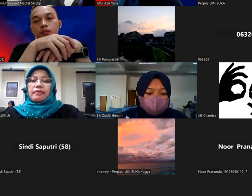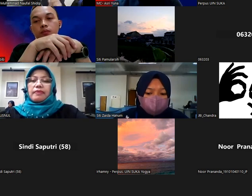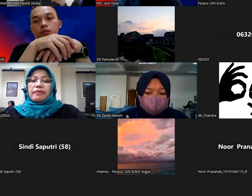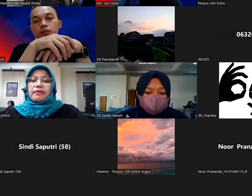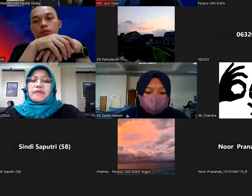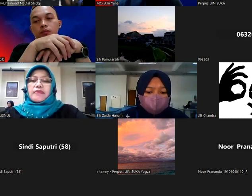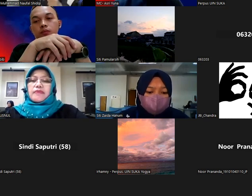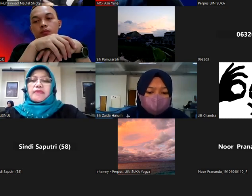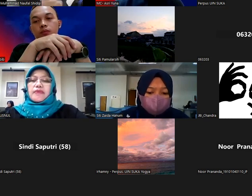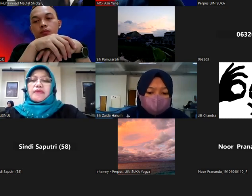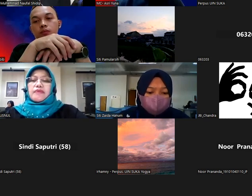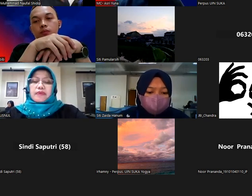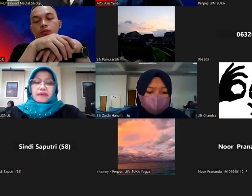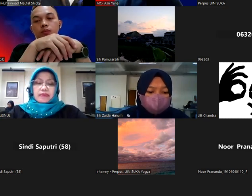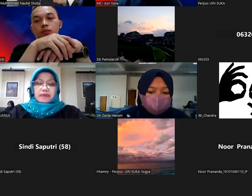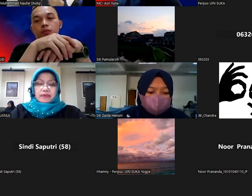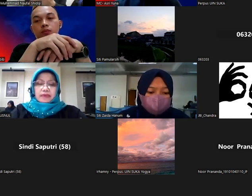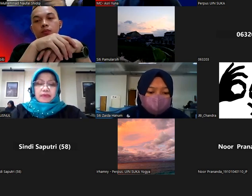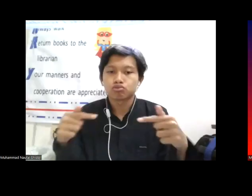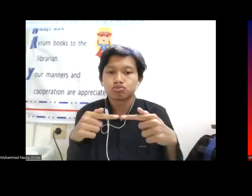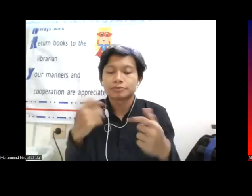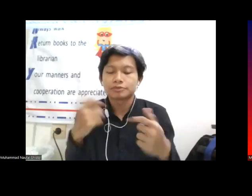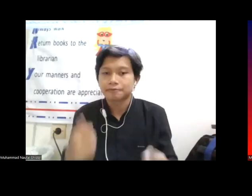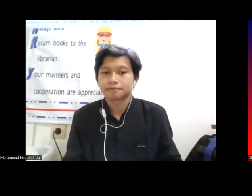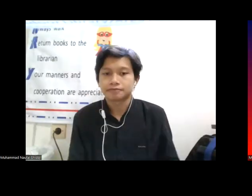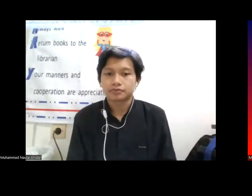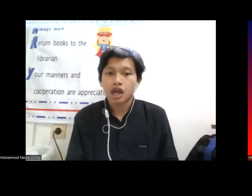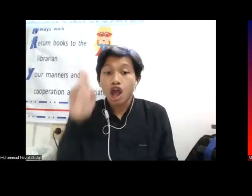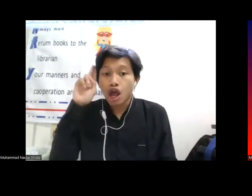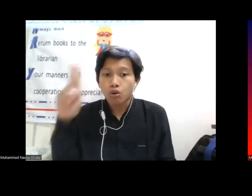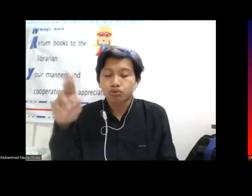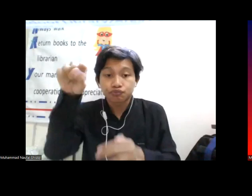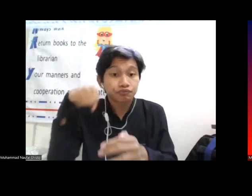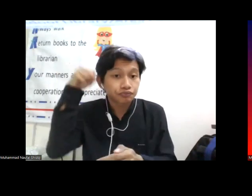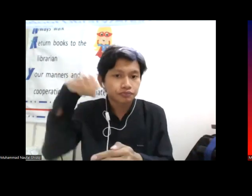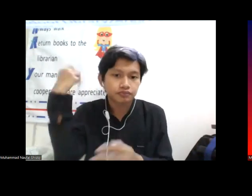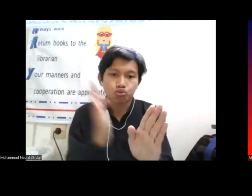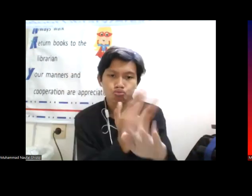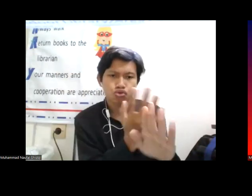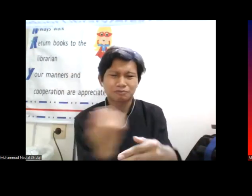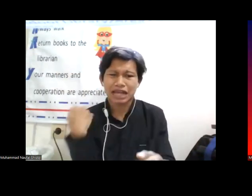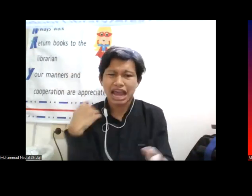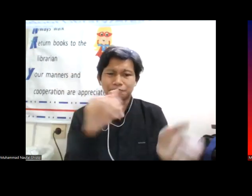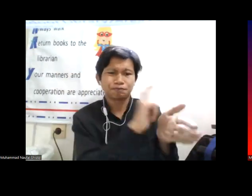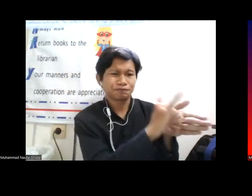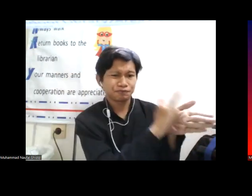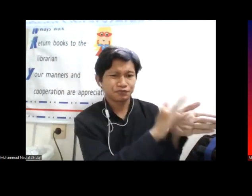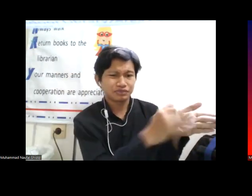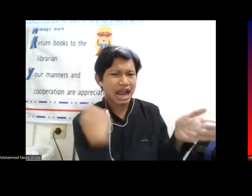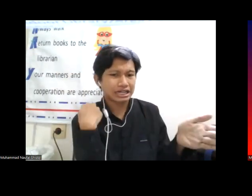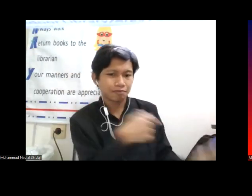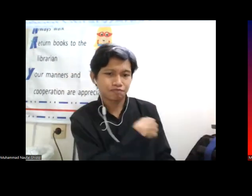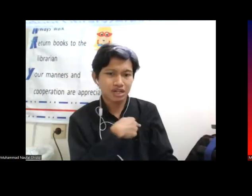2990064 Kemudian untuk rekaman video webinar ini dapat diakses kembali di YouTube perpustakaan yakni